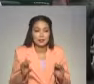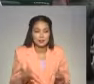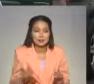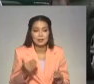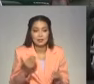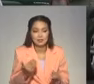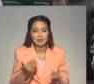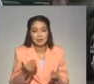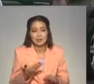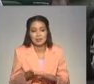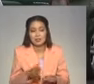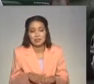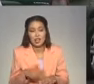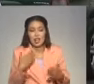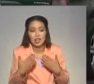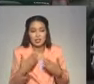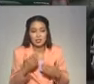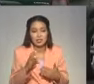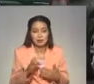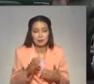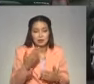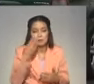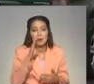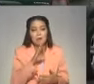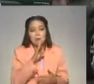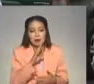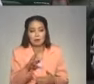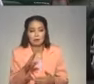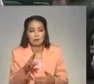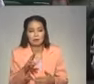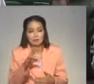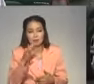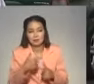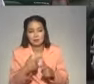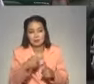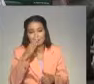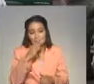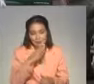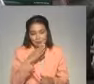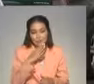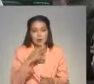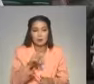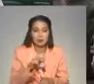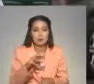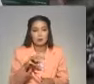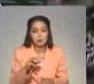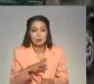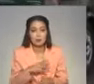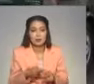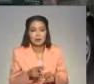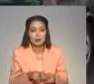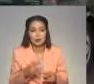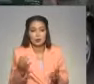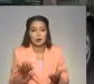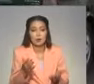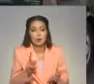родителям получаются отношения. Они называли их мама-папа. По-казахски они называли мама-папа. Но это какое может быть у